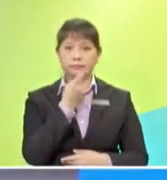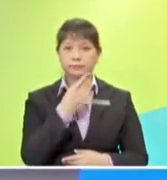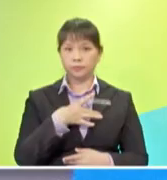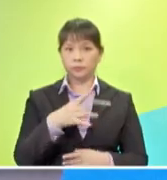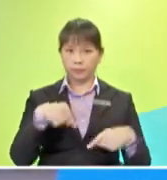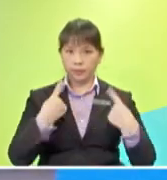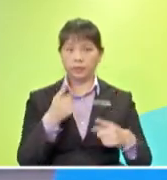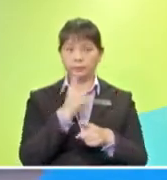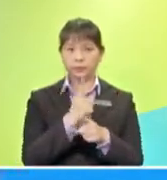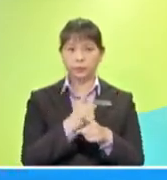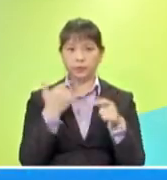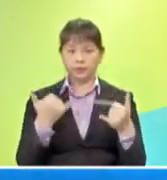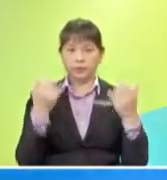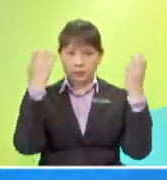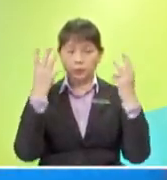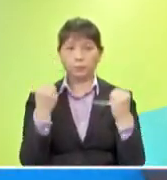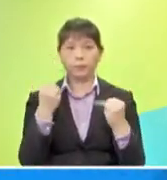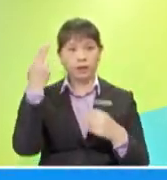sekarang ini